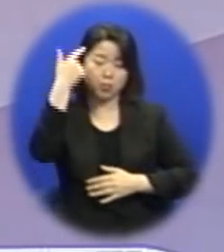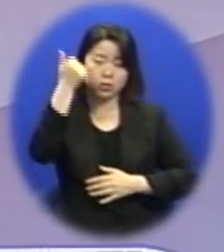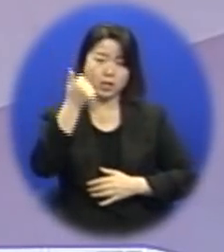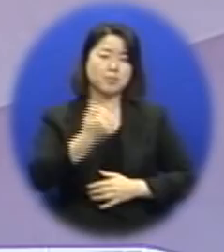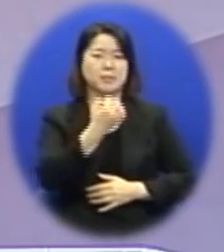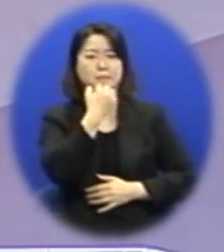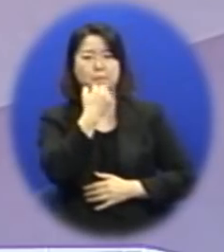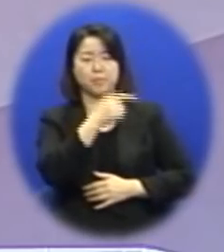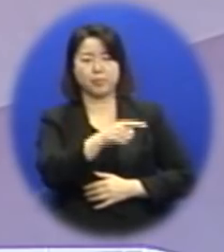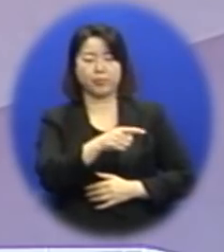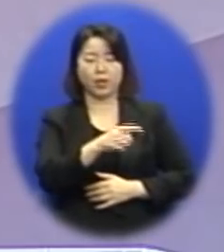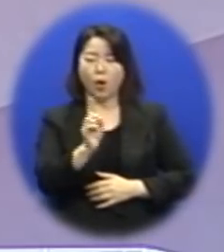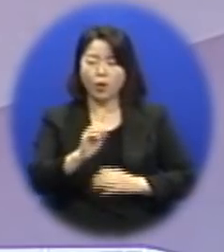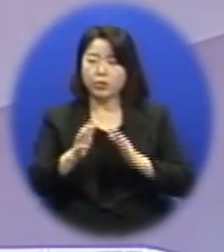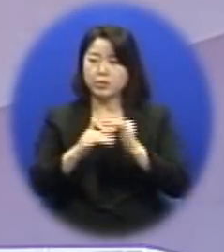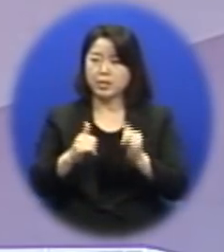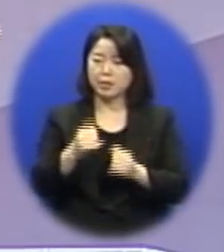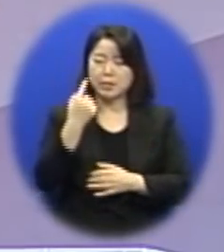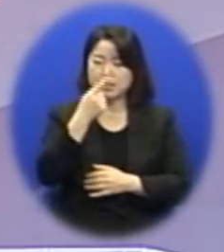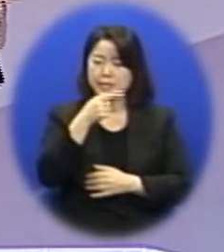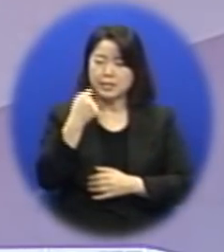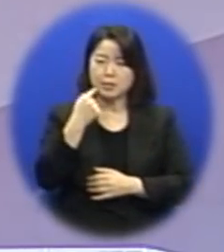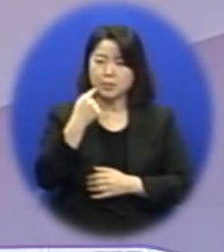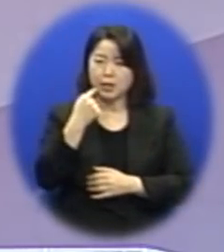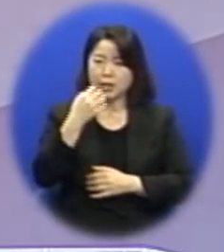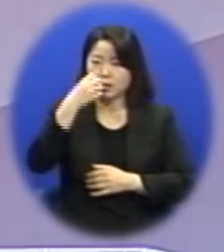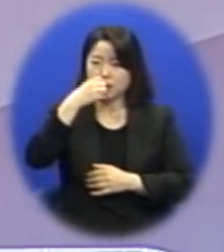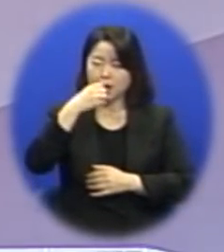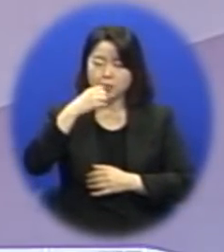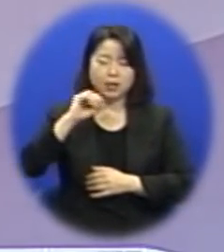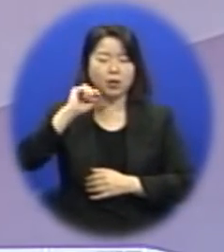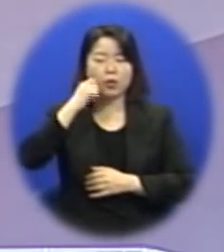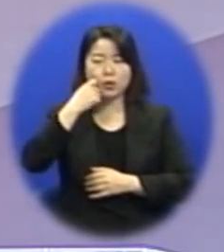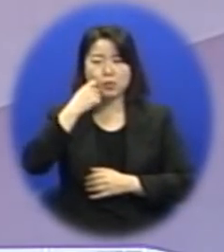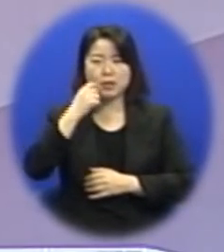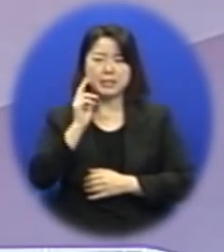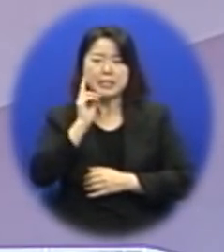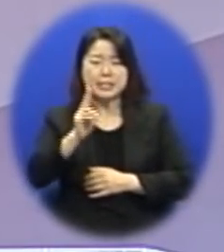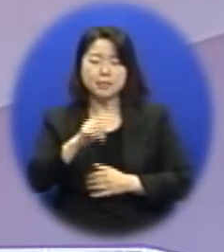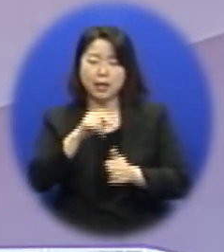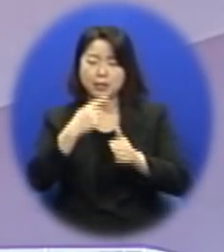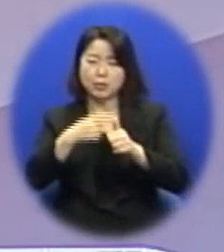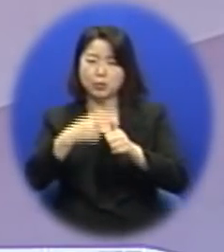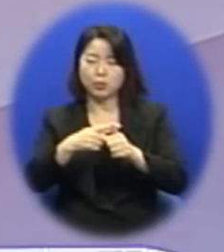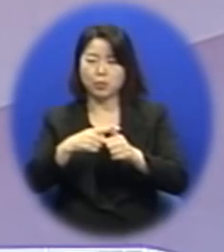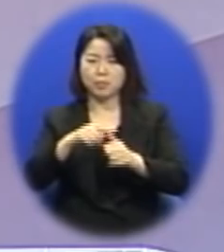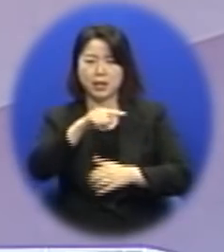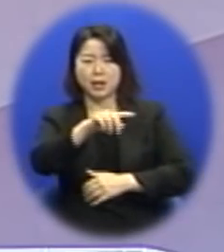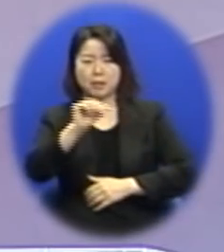사람은 아주 입에 담기 어려운 모욕적인 말로 그렇게 목사님을